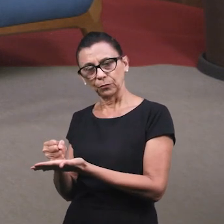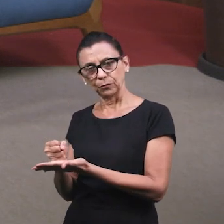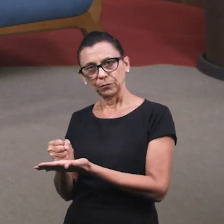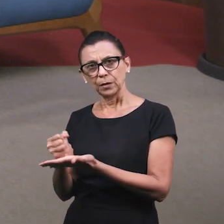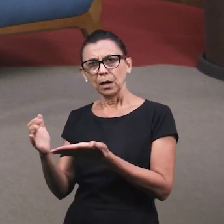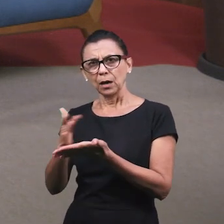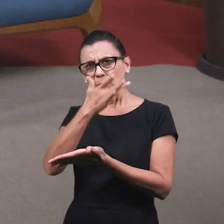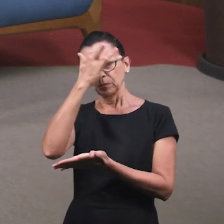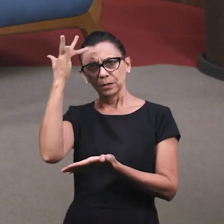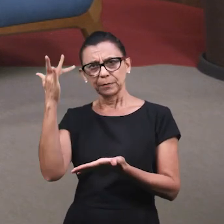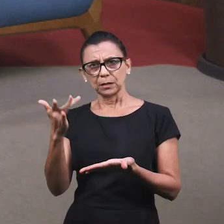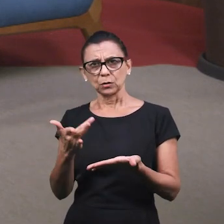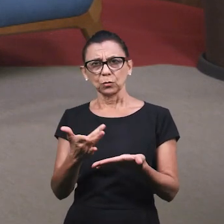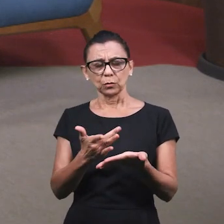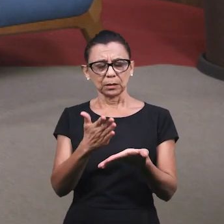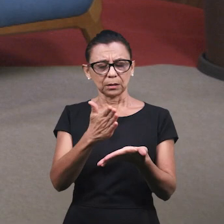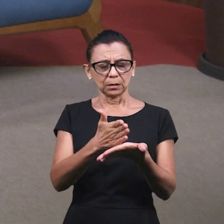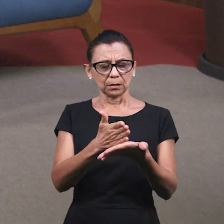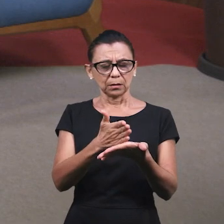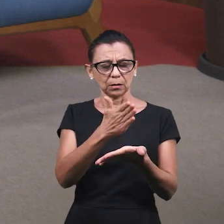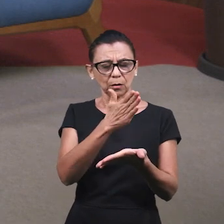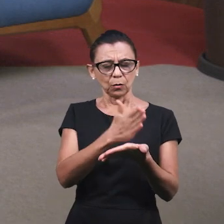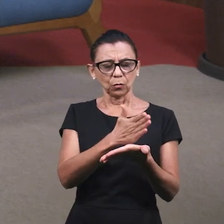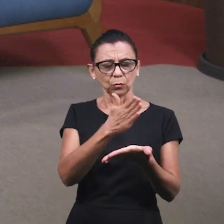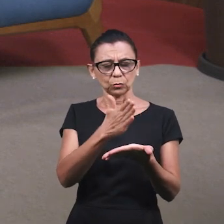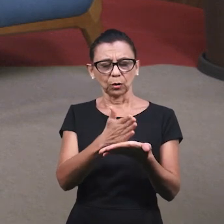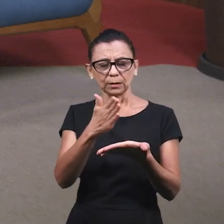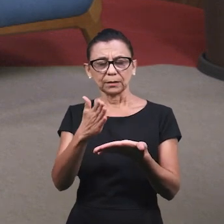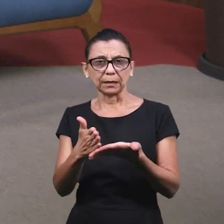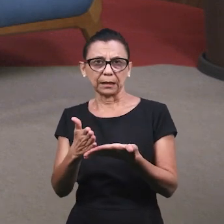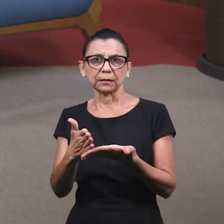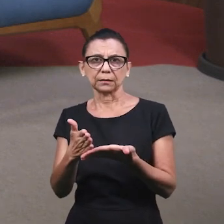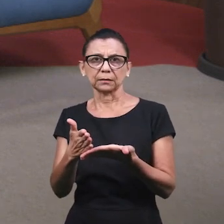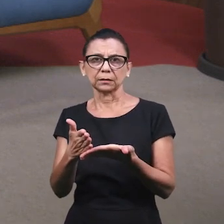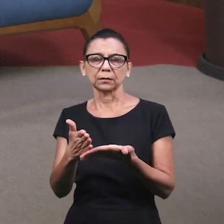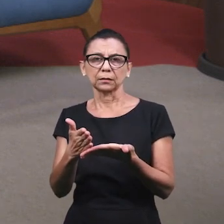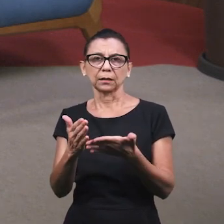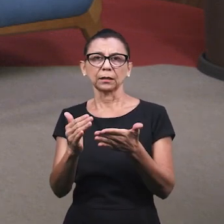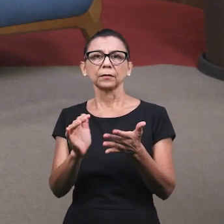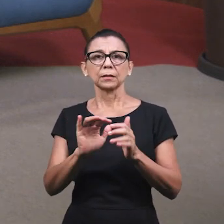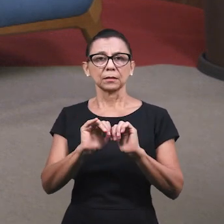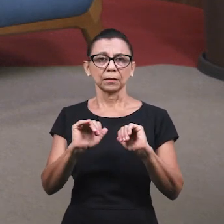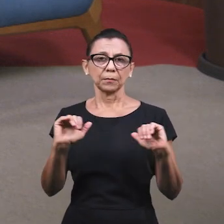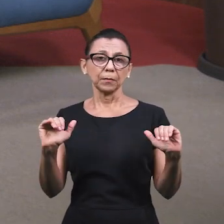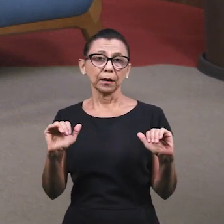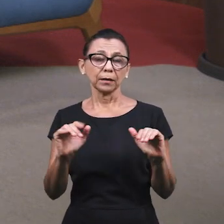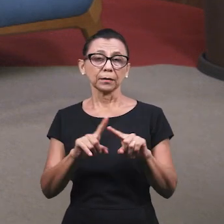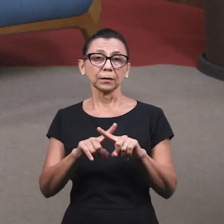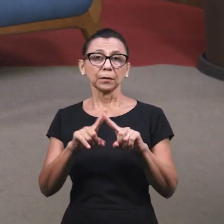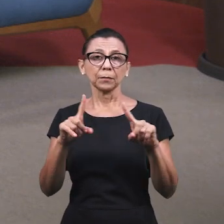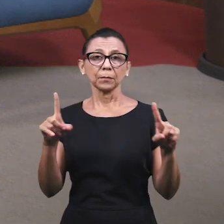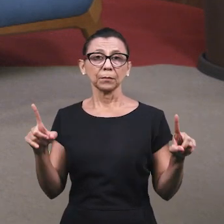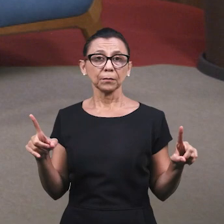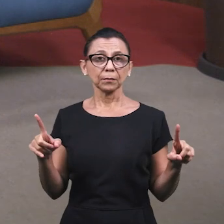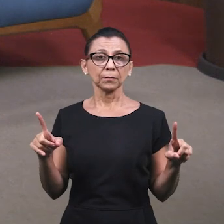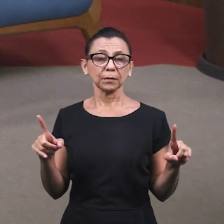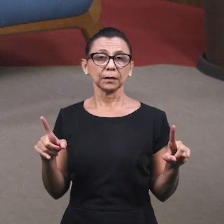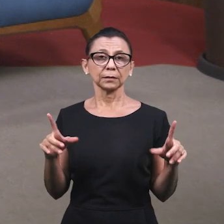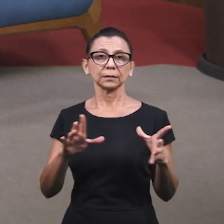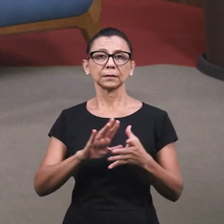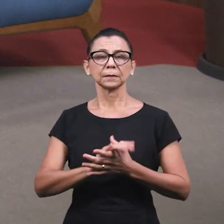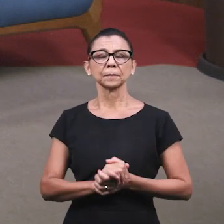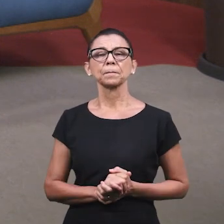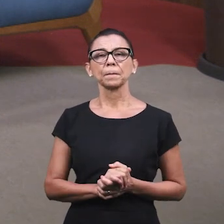Il y a des personnes qui divisent en trois parties, mais pour être plus facile, quand on va dans la Genèse, juste au